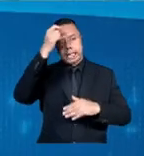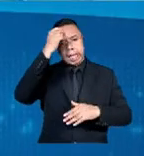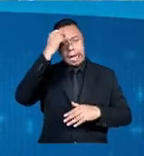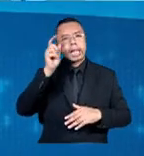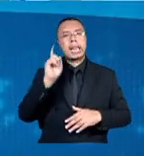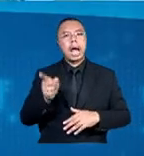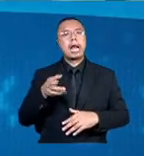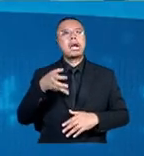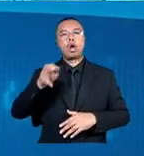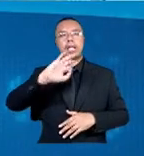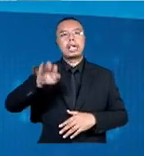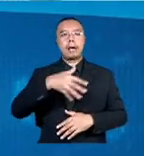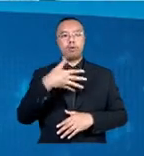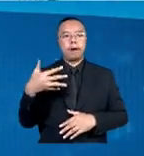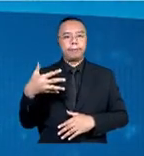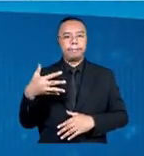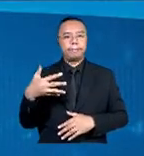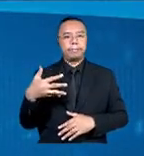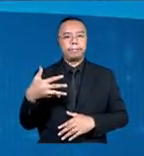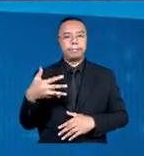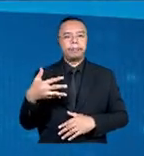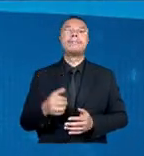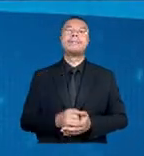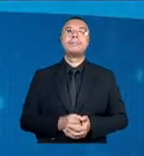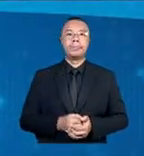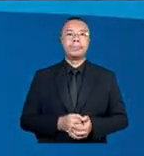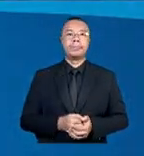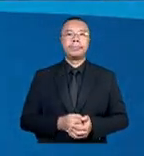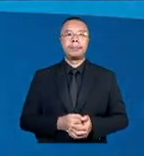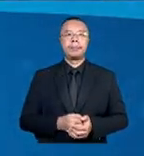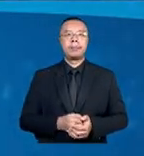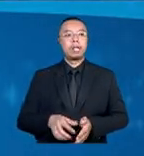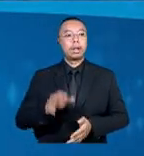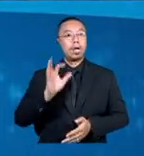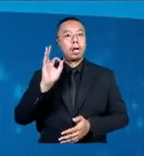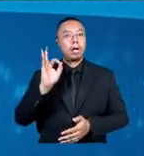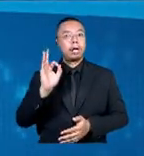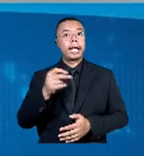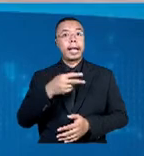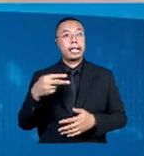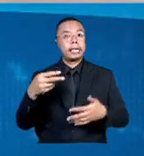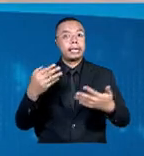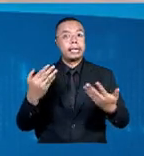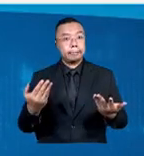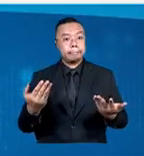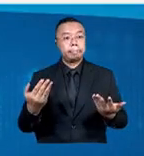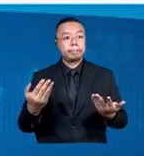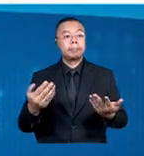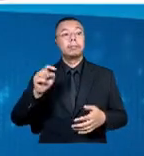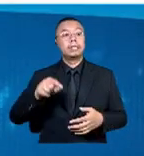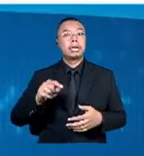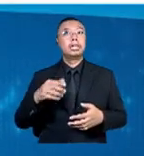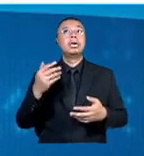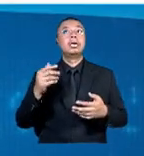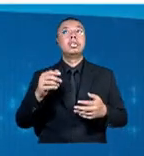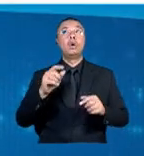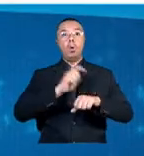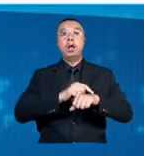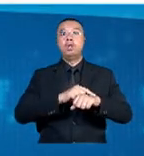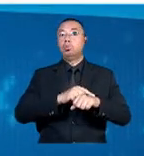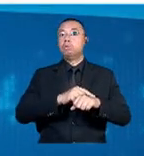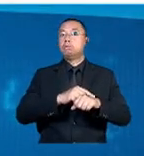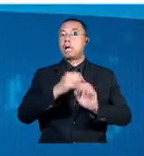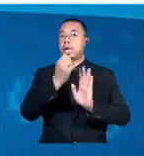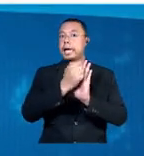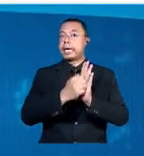rumah sakit yang ada di Kota Jayapura. Demikian Pak Demia. Iya, baik. Artinya memang karena ini digelar di masa pandemi